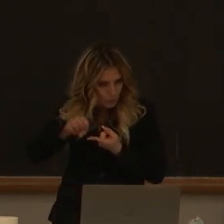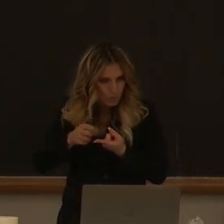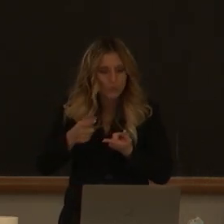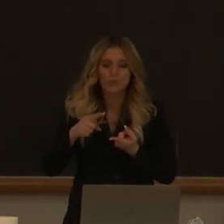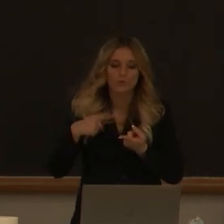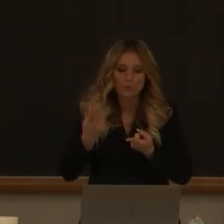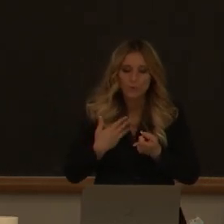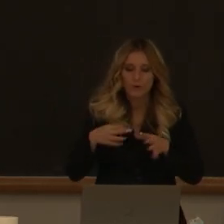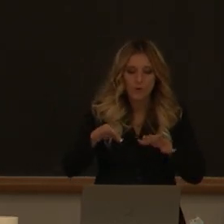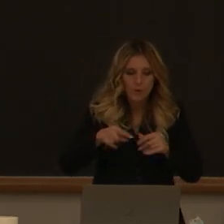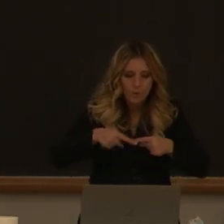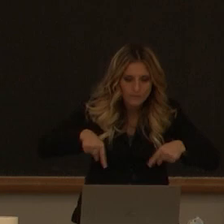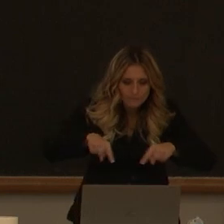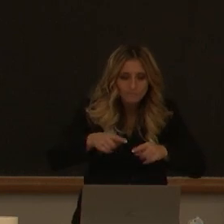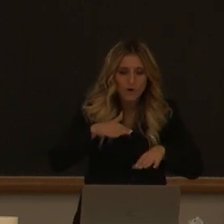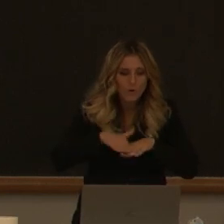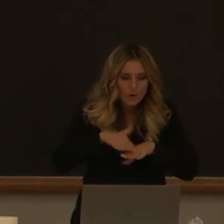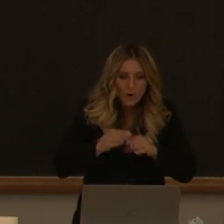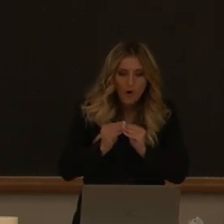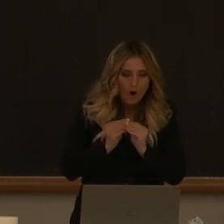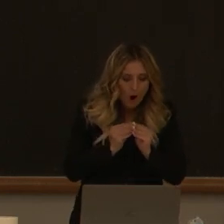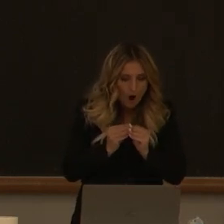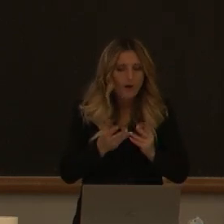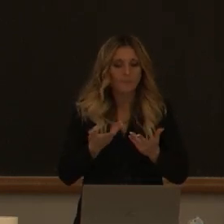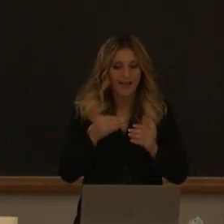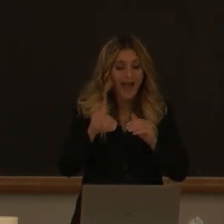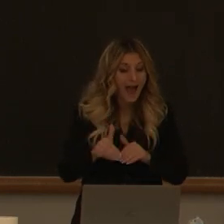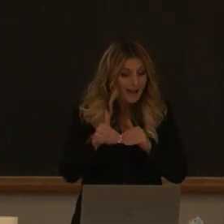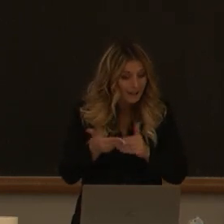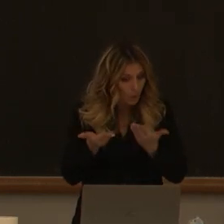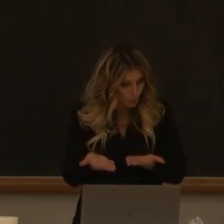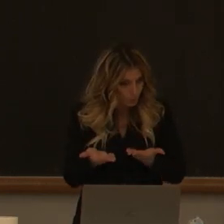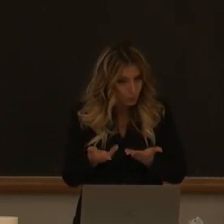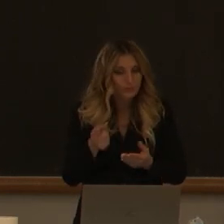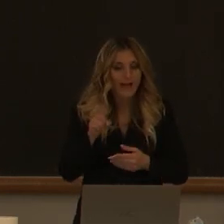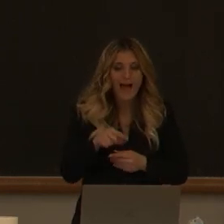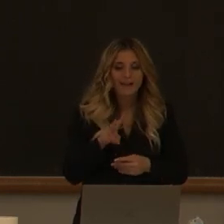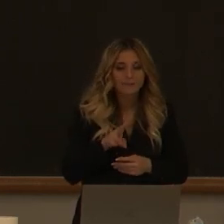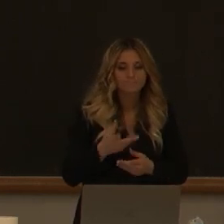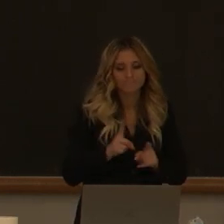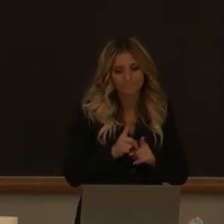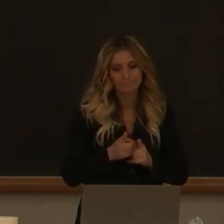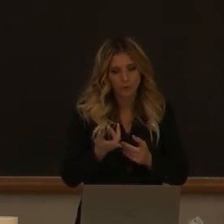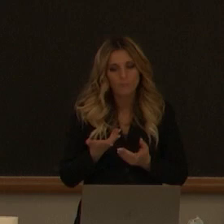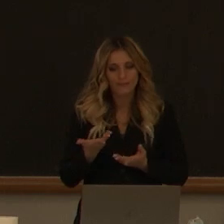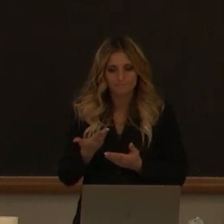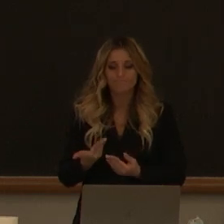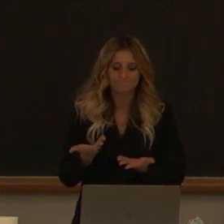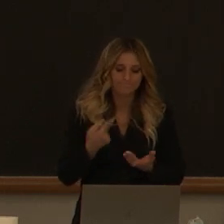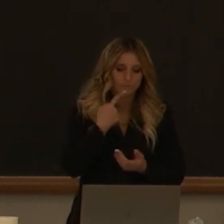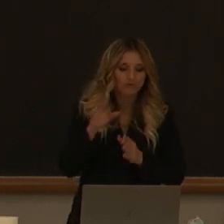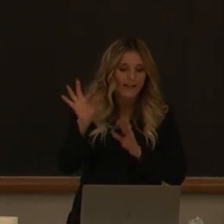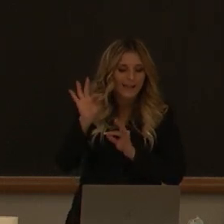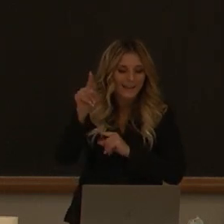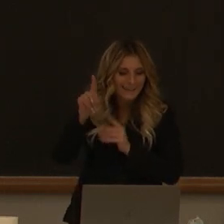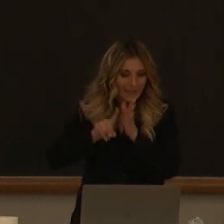all'uso del suolo e alla qualità dell'uso del suolo. Agricoltura che allo stesso tempo è anche vittima dei cambiamenti climatici, pensiamo al